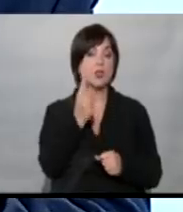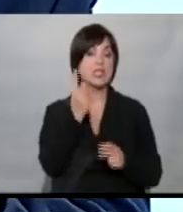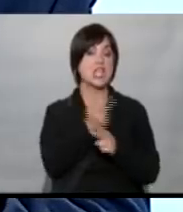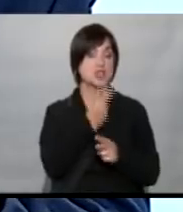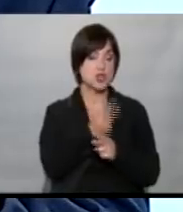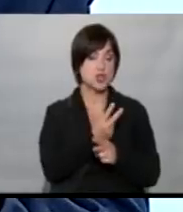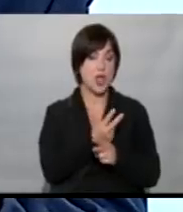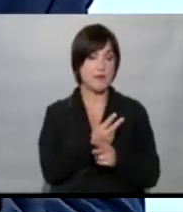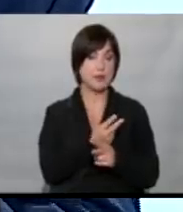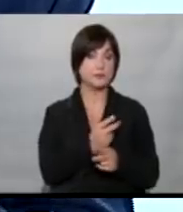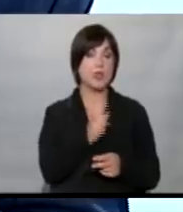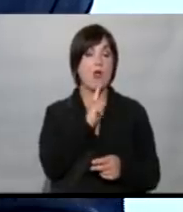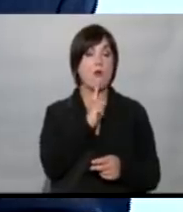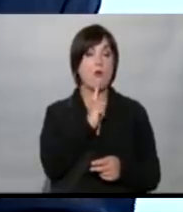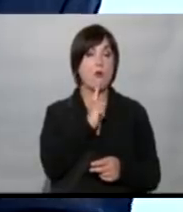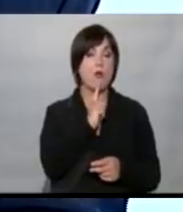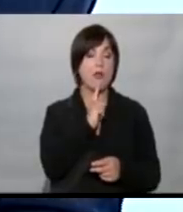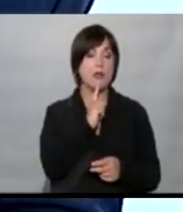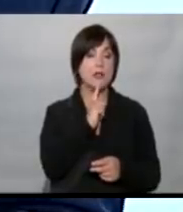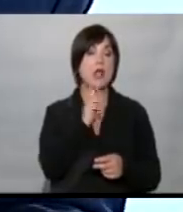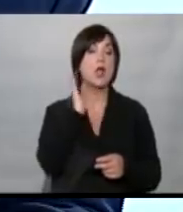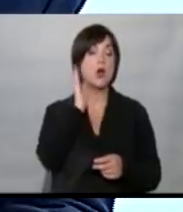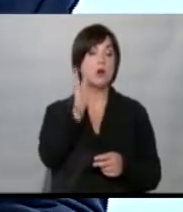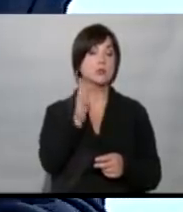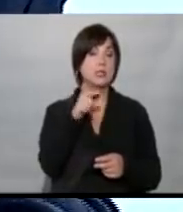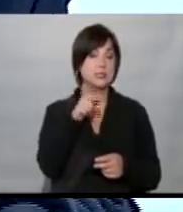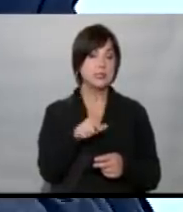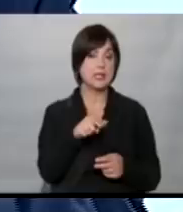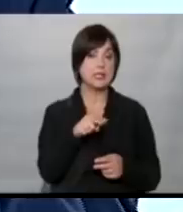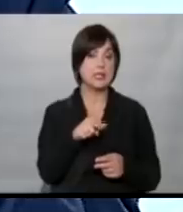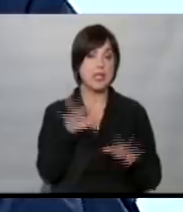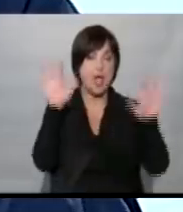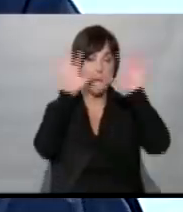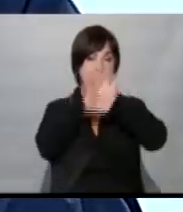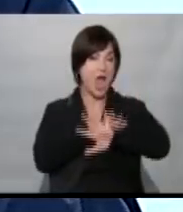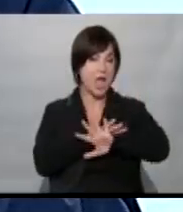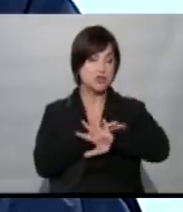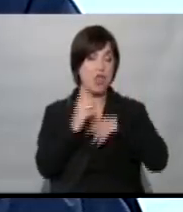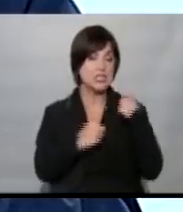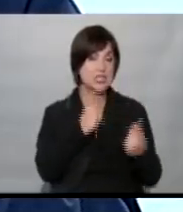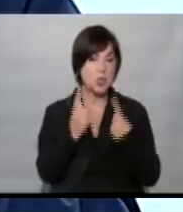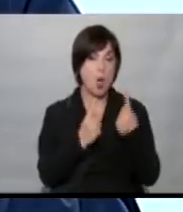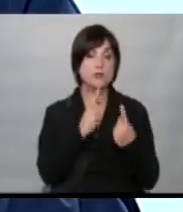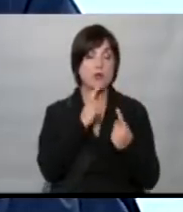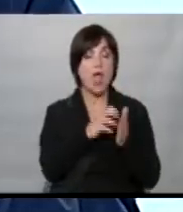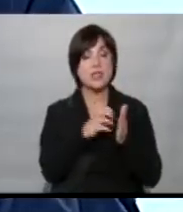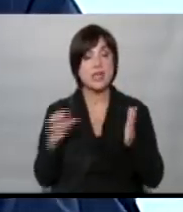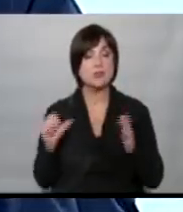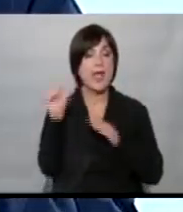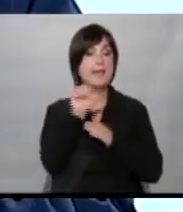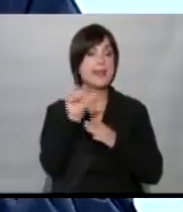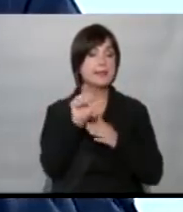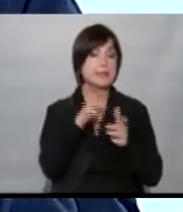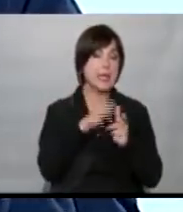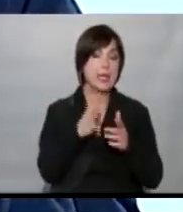држава која излезе, значи, од една мрачна ситуација која траеше 11